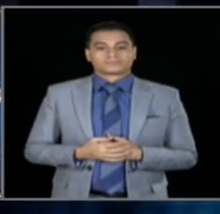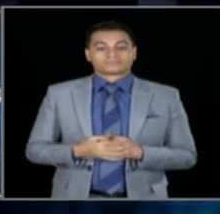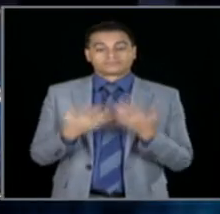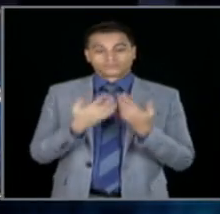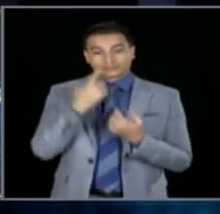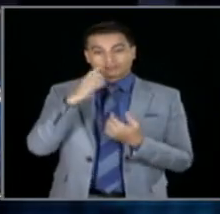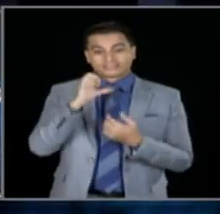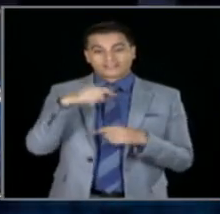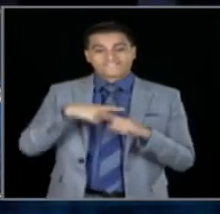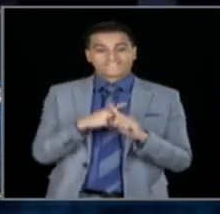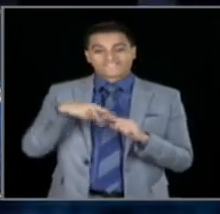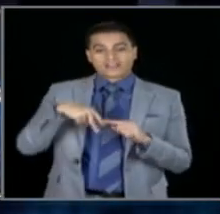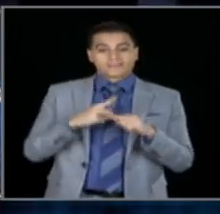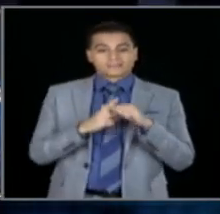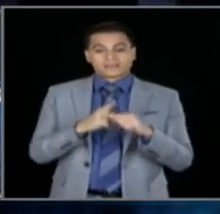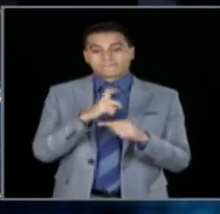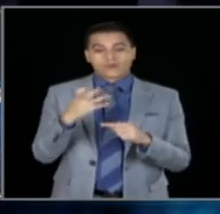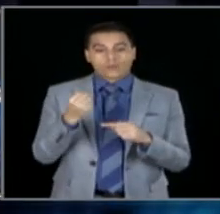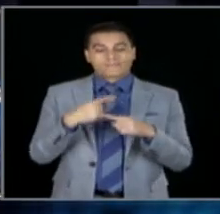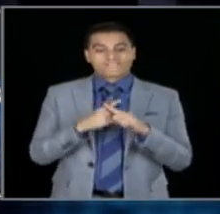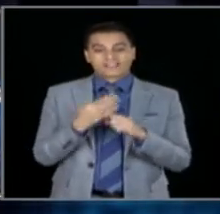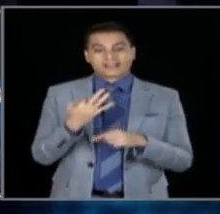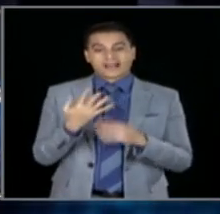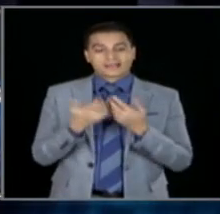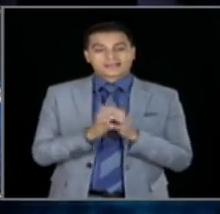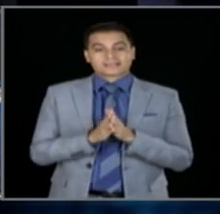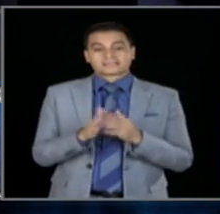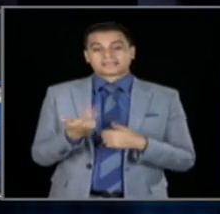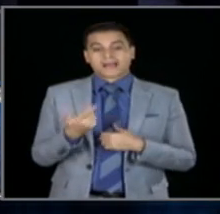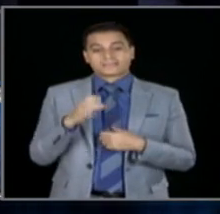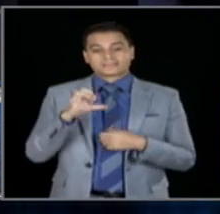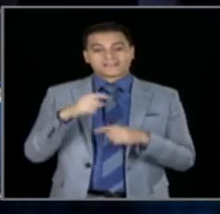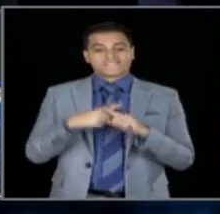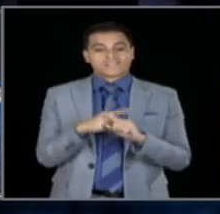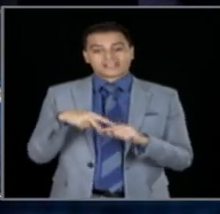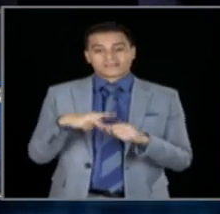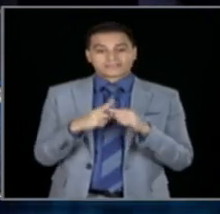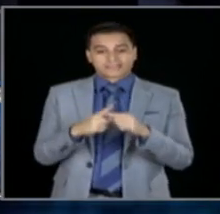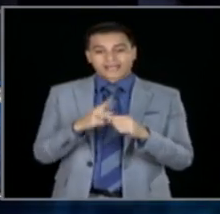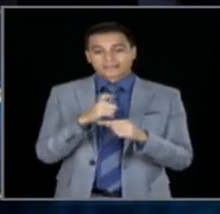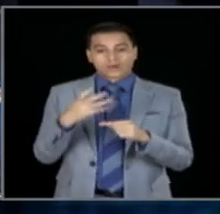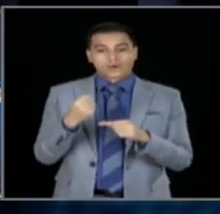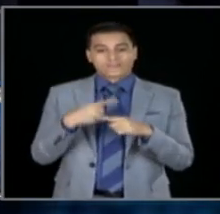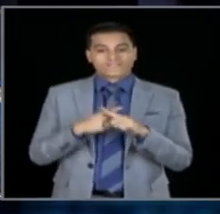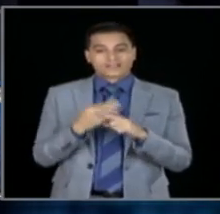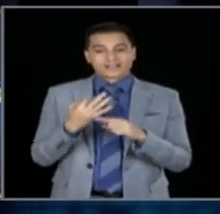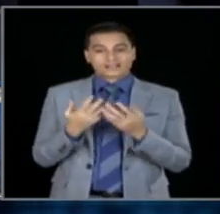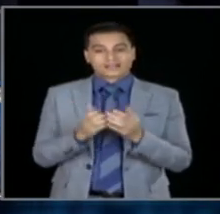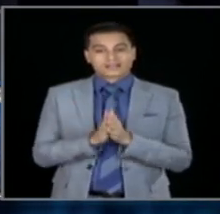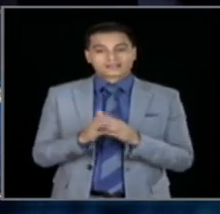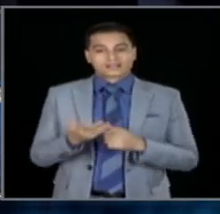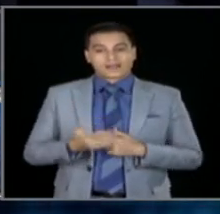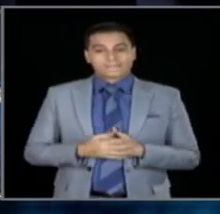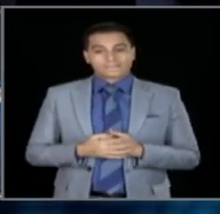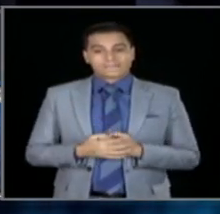هل المساله الاتيه تسعه في تمانيه زائد 140 × 3